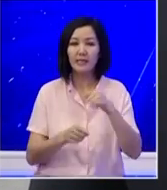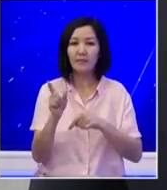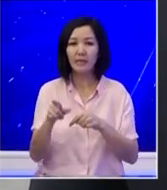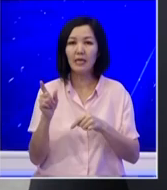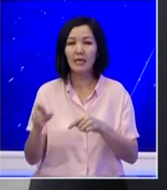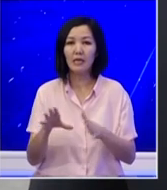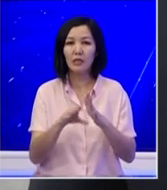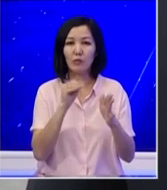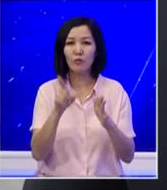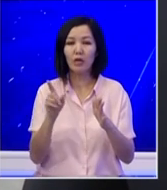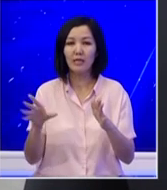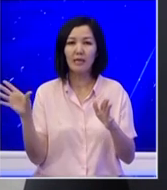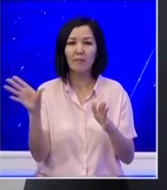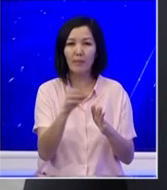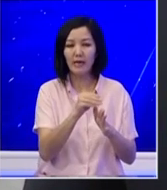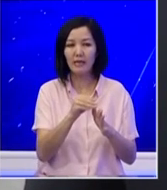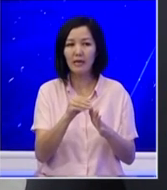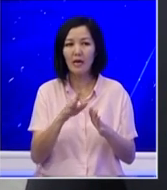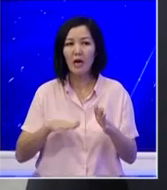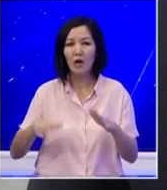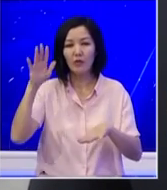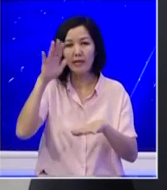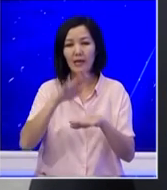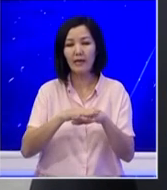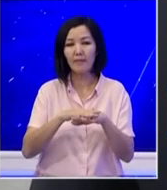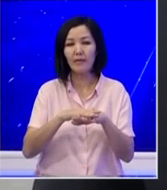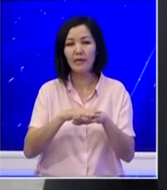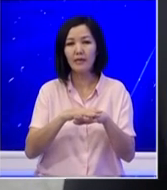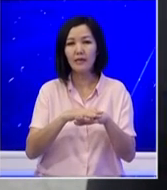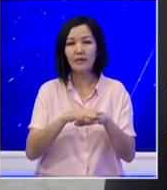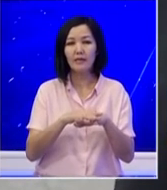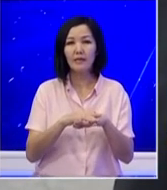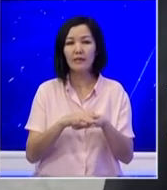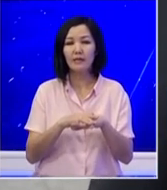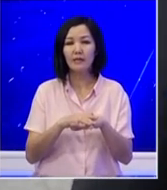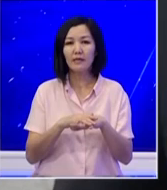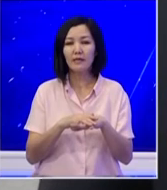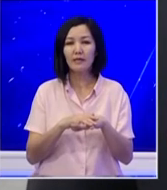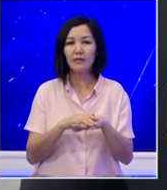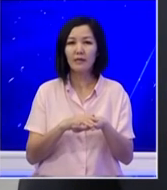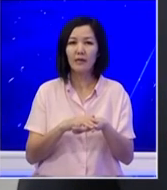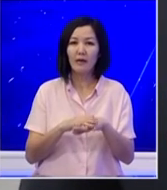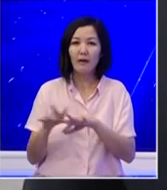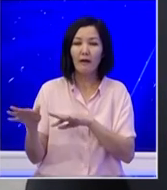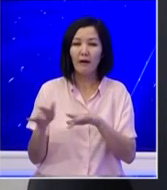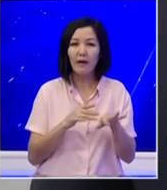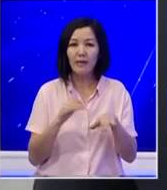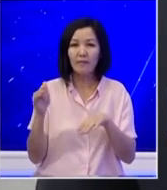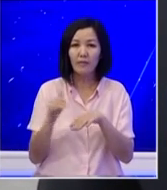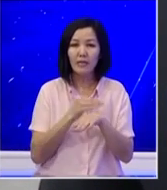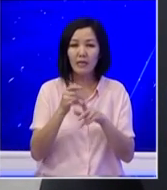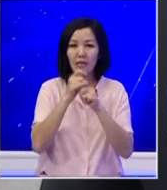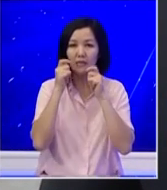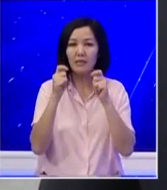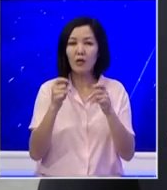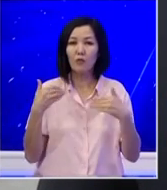мәслихаттың депутаттарының барлығын аудан әкімі Жолан Ибрайханұлы бірін басын қосып, осы елге көмек беру